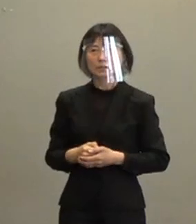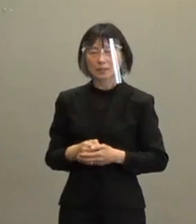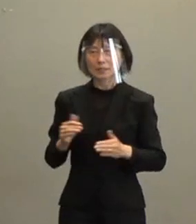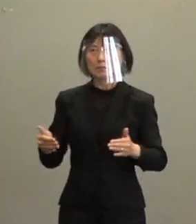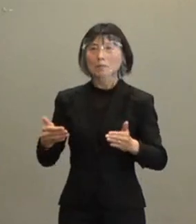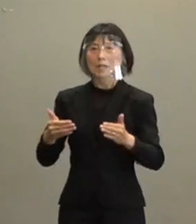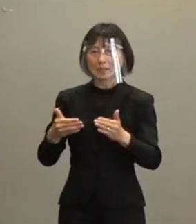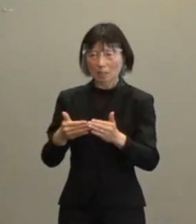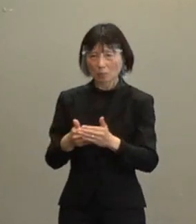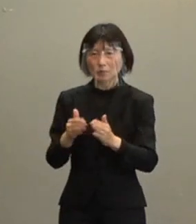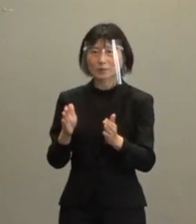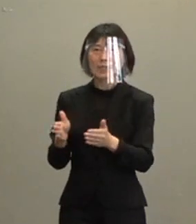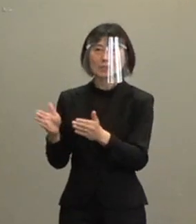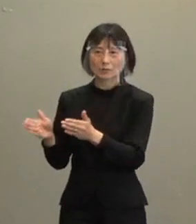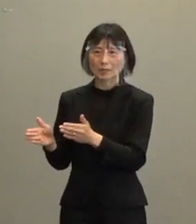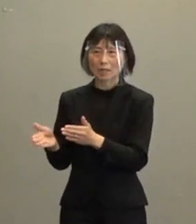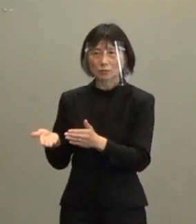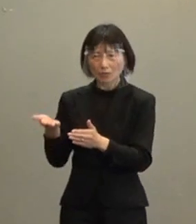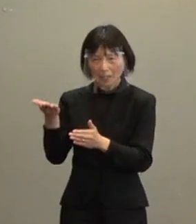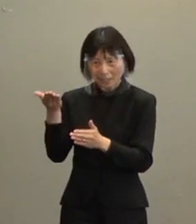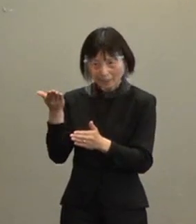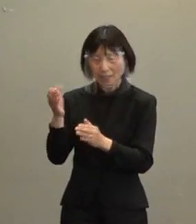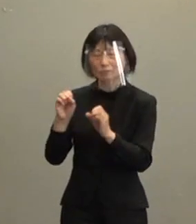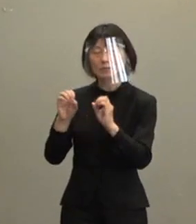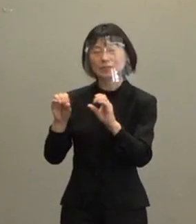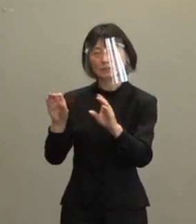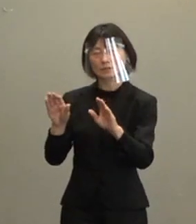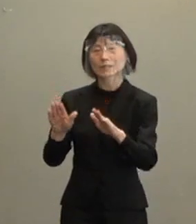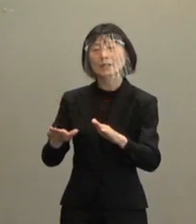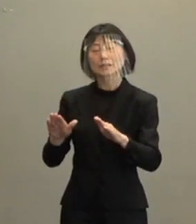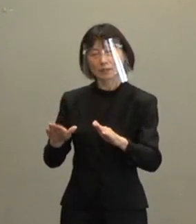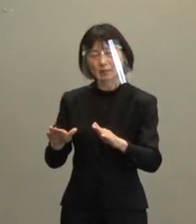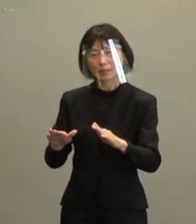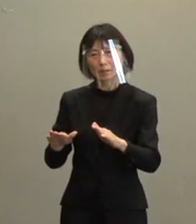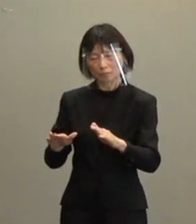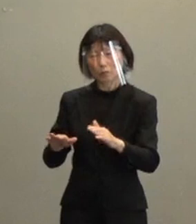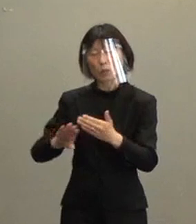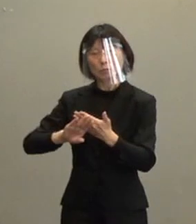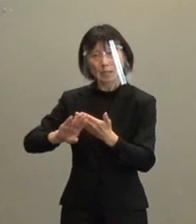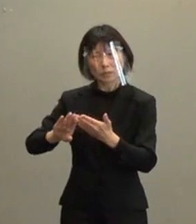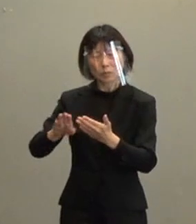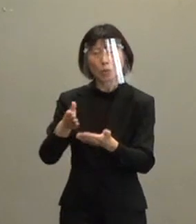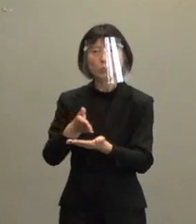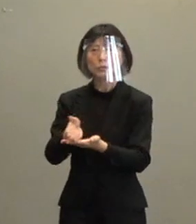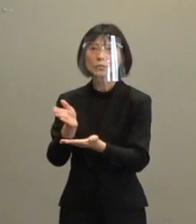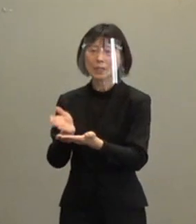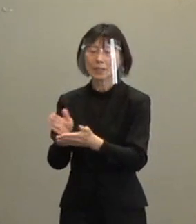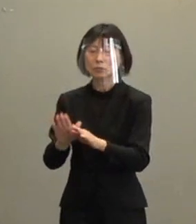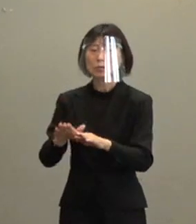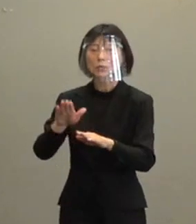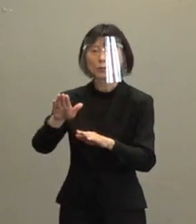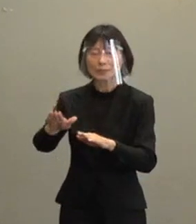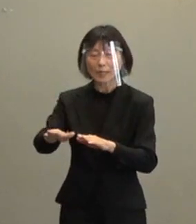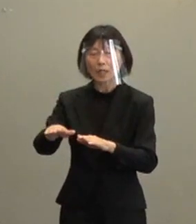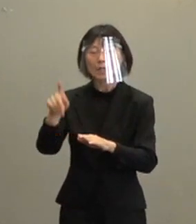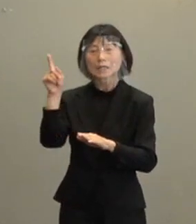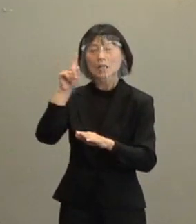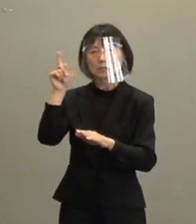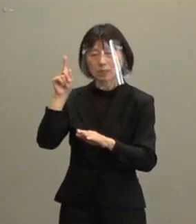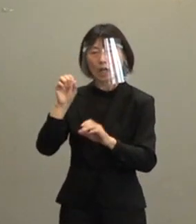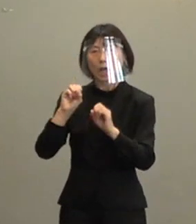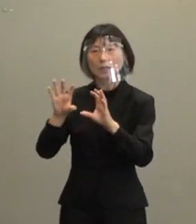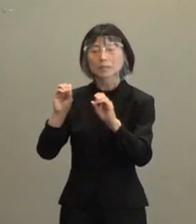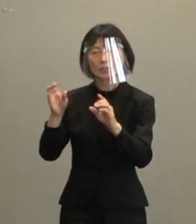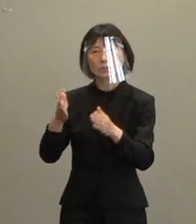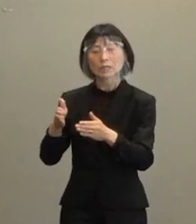これまでも整理をした上で出していますので、現時点でここから何か別の分野において踏み込んで何か発信なり整理